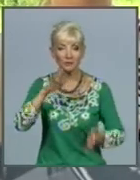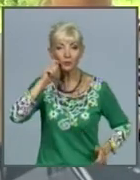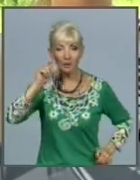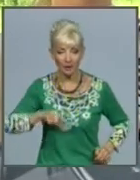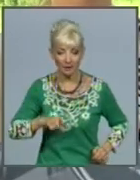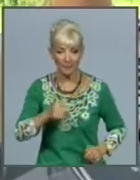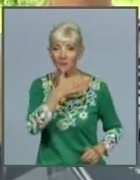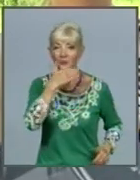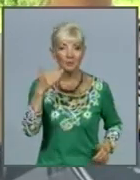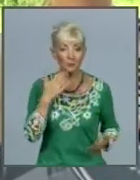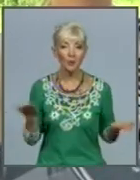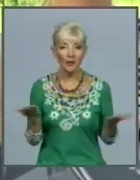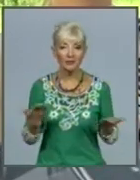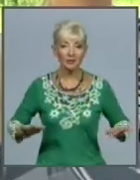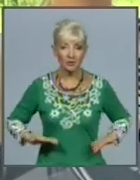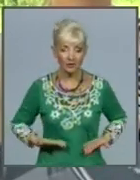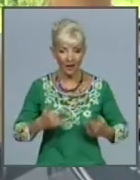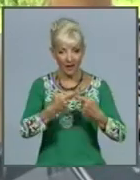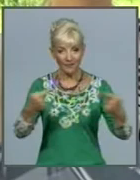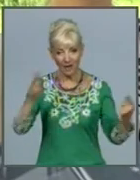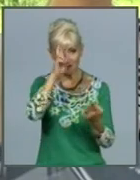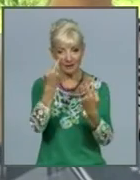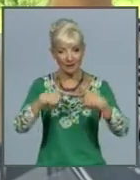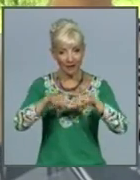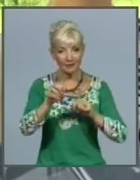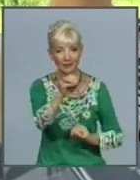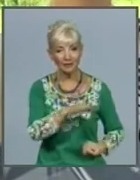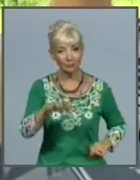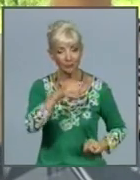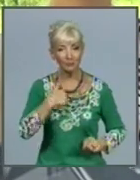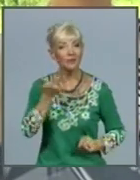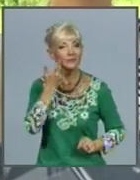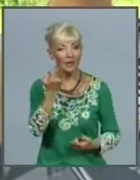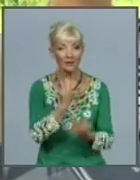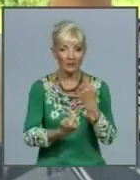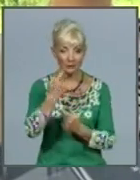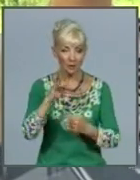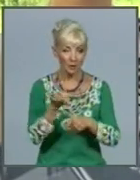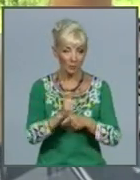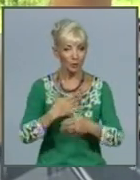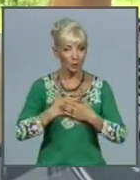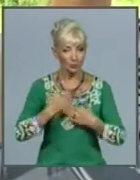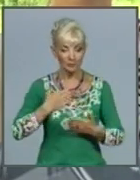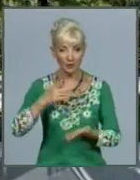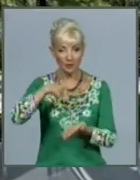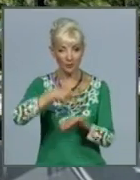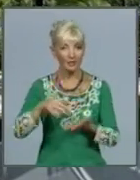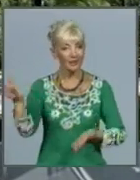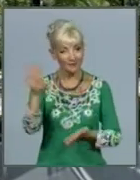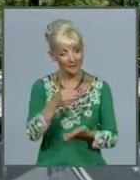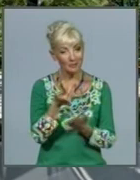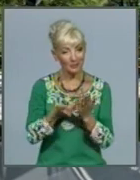жила, в разных странах Европы. И мы всегда возвращаемся и очень любим наш город. Всем советуем его посещать.